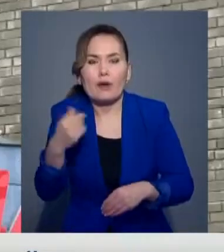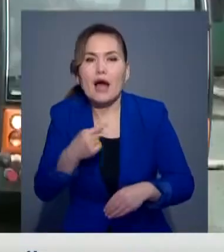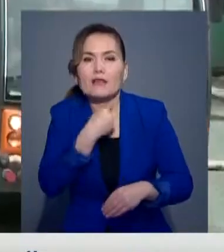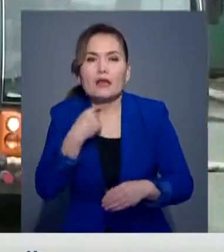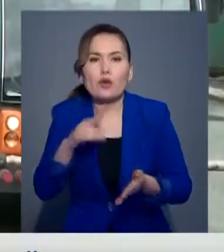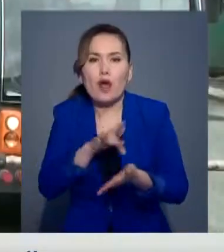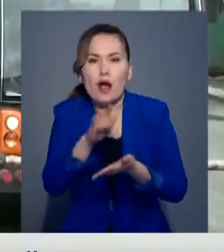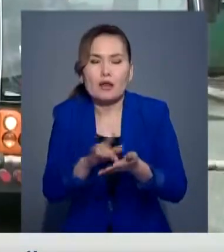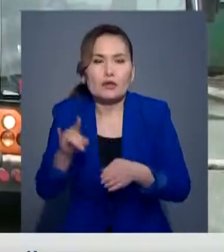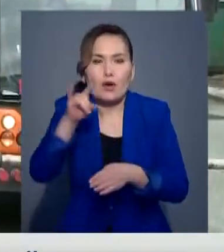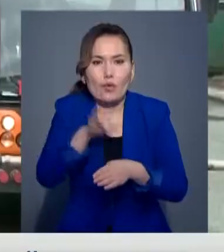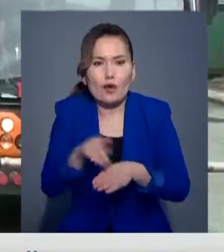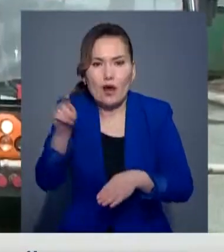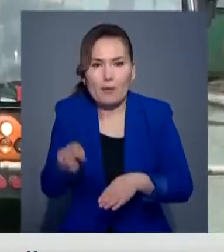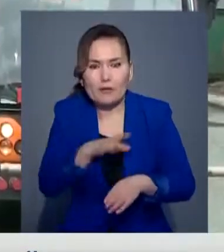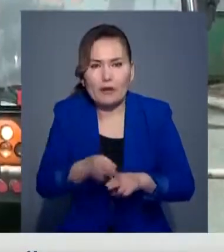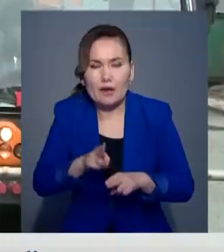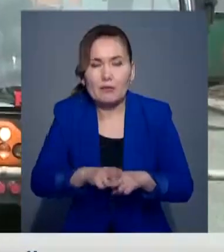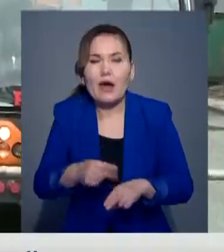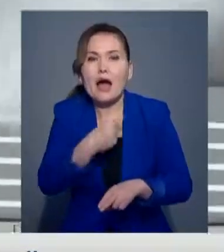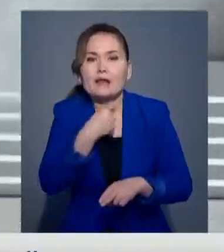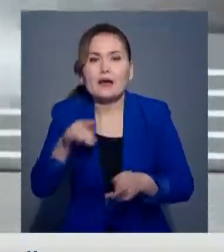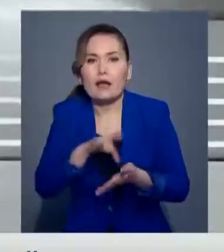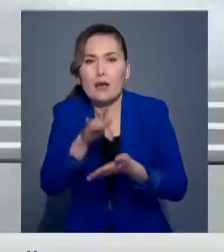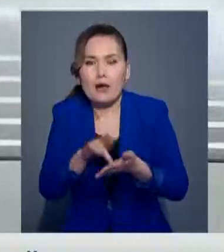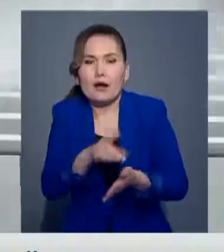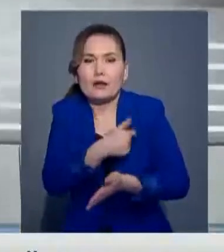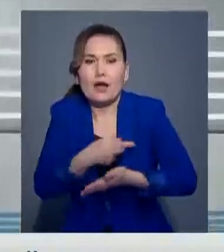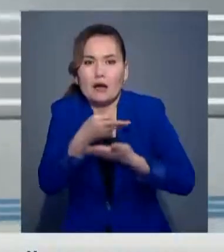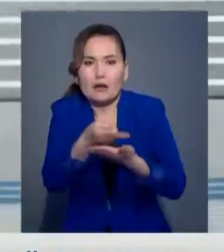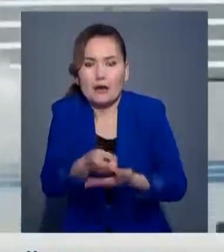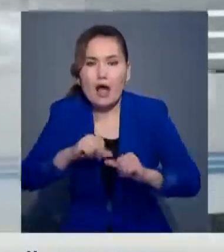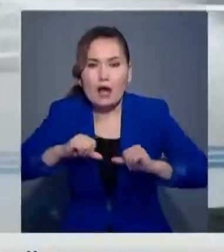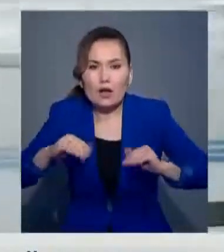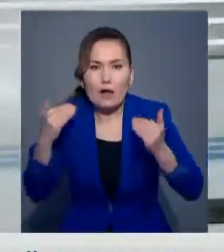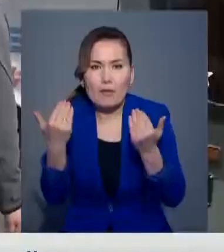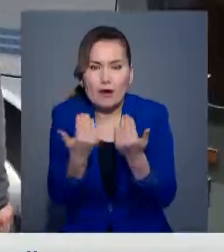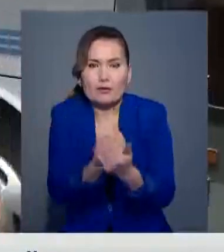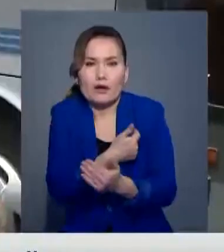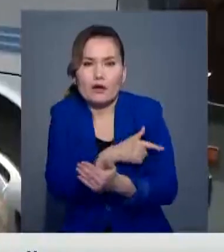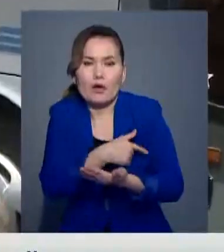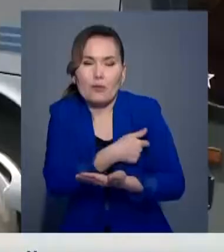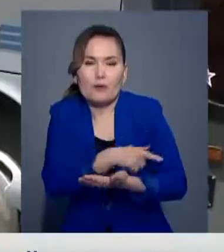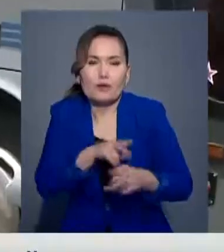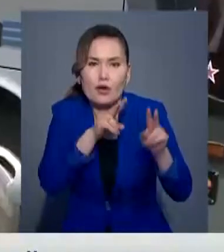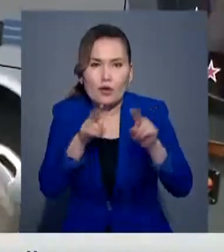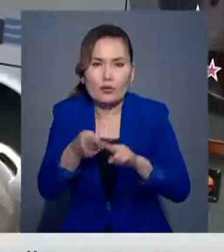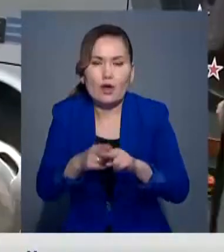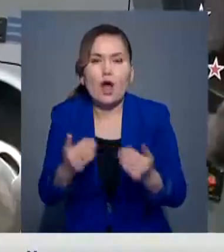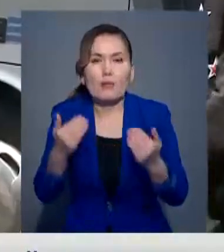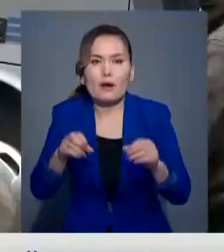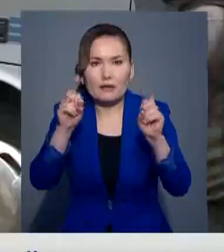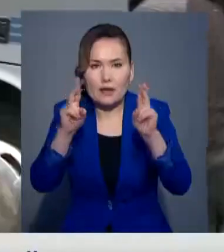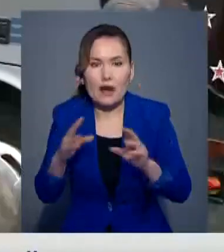әуежайына қонған еді. Осы аралықта ол азаматтар Талдықорған мен Текелі қаласындағы карантин нысандарында болды. Ал бүгін